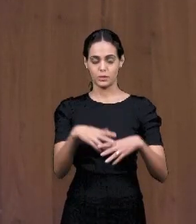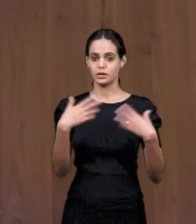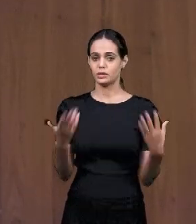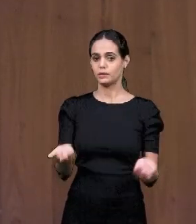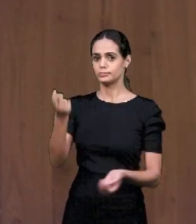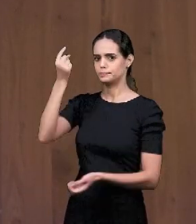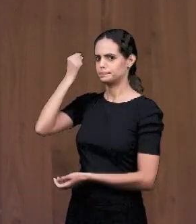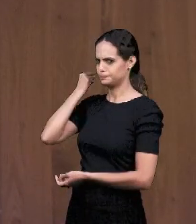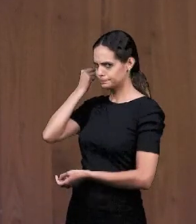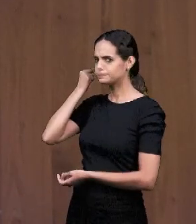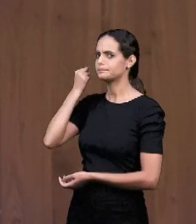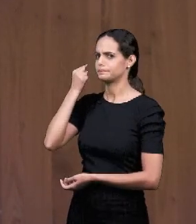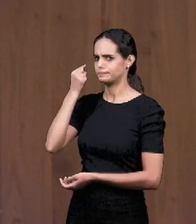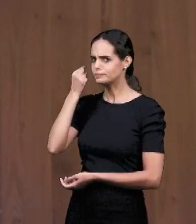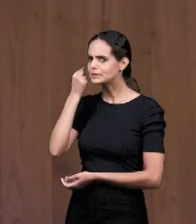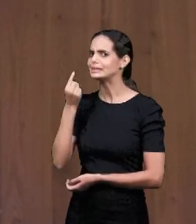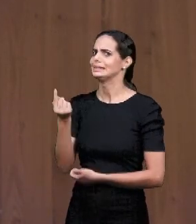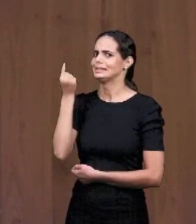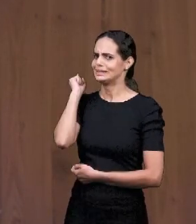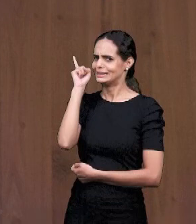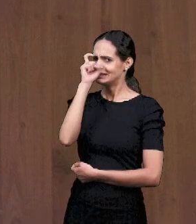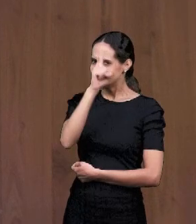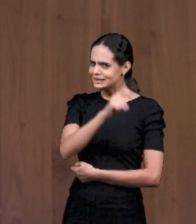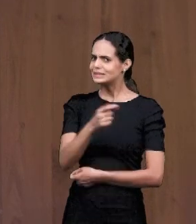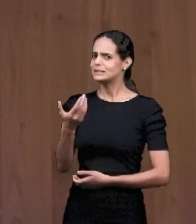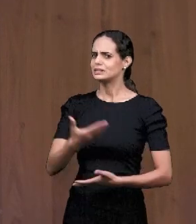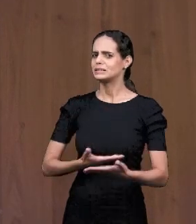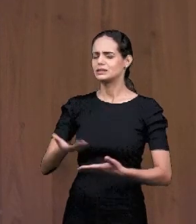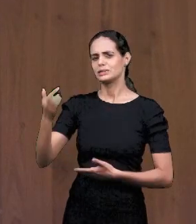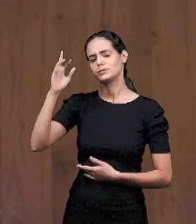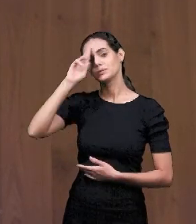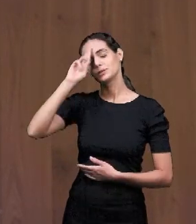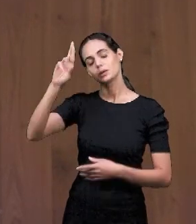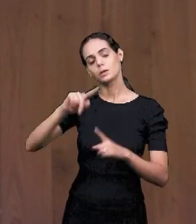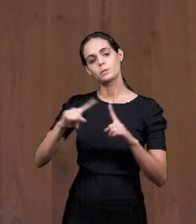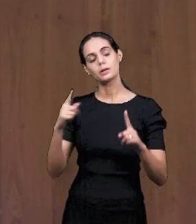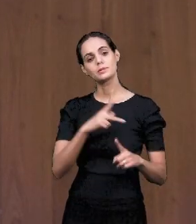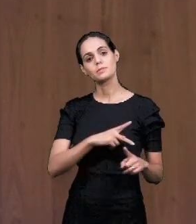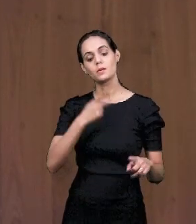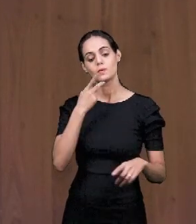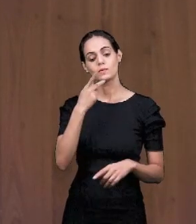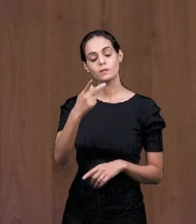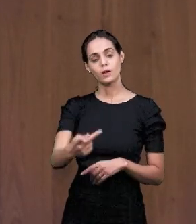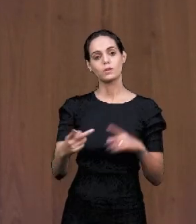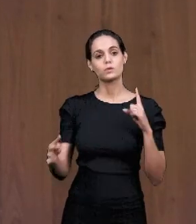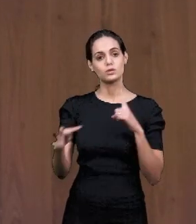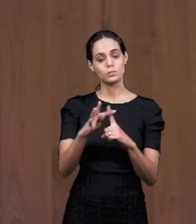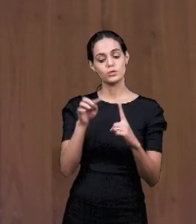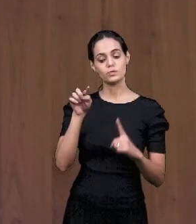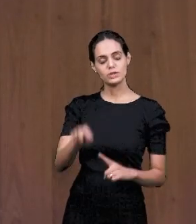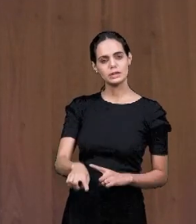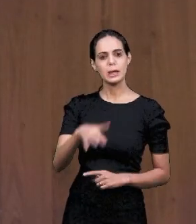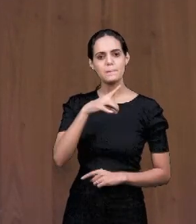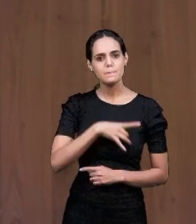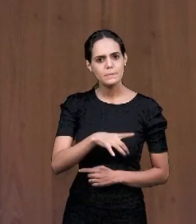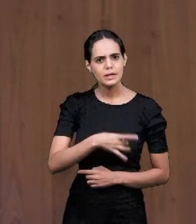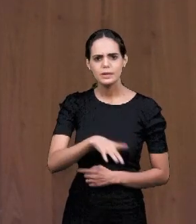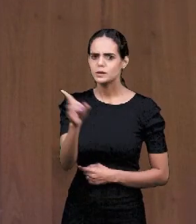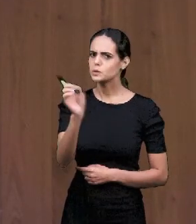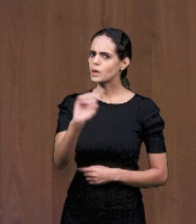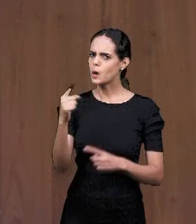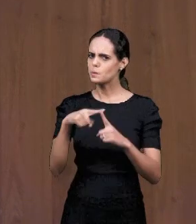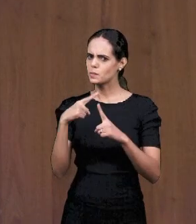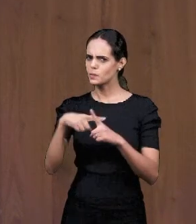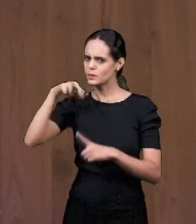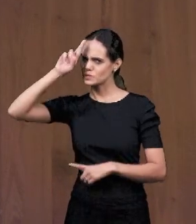persécutait? C'était cette époque. Cette époque, c'était difficile de servir le Seigneur. Mais Paul a dit à Timothée, Timothée, tu n'as pas besoin d'avoir peur,